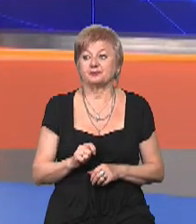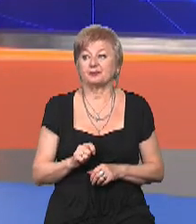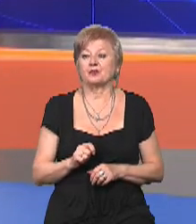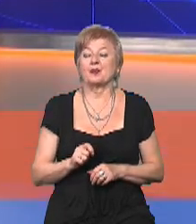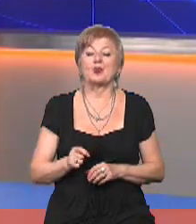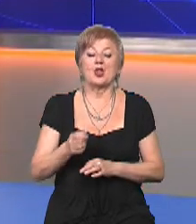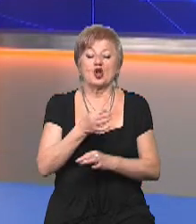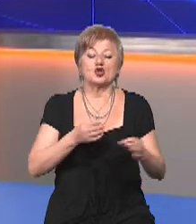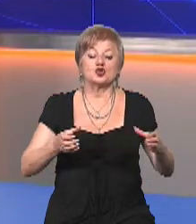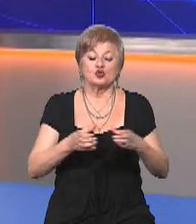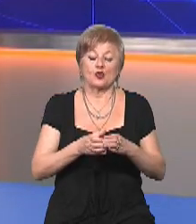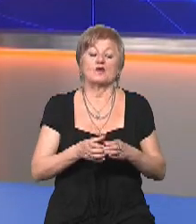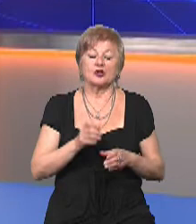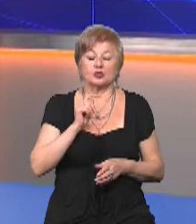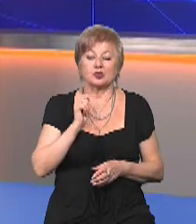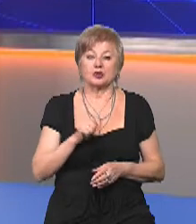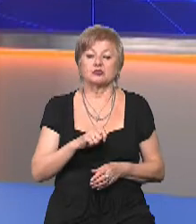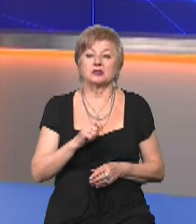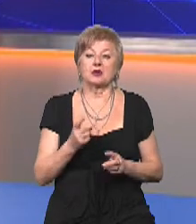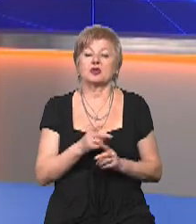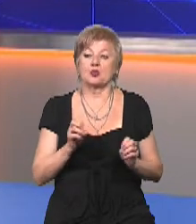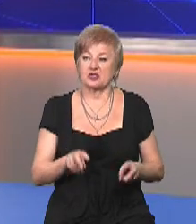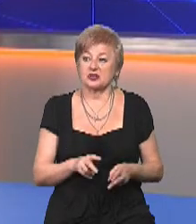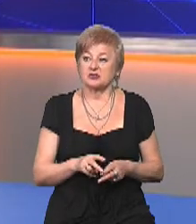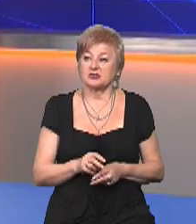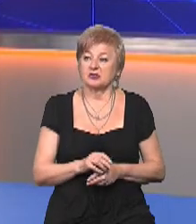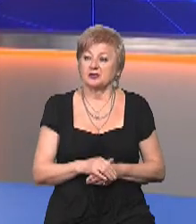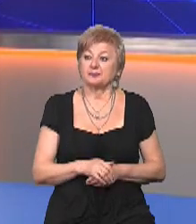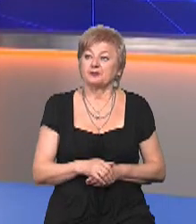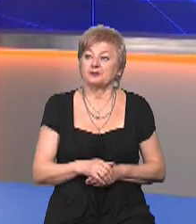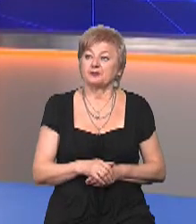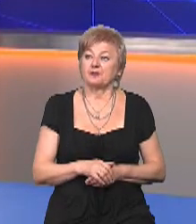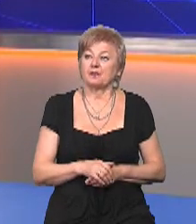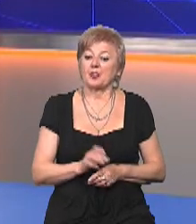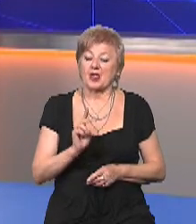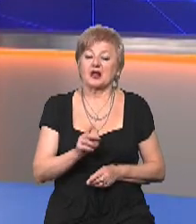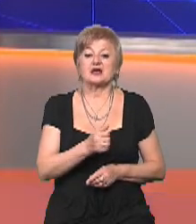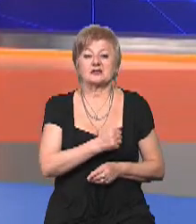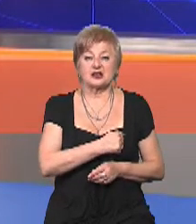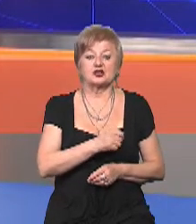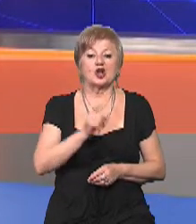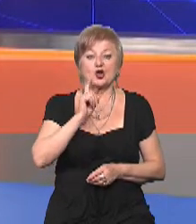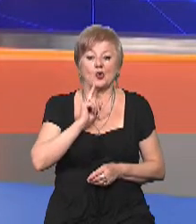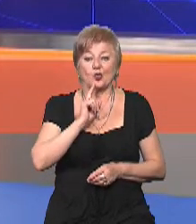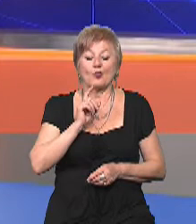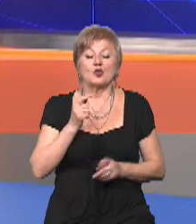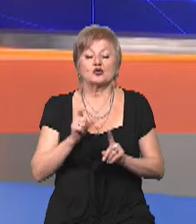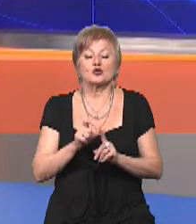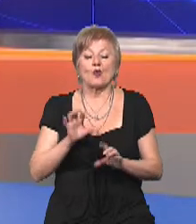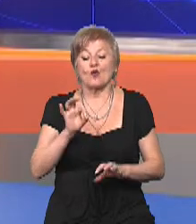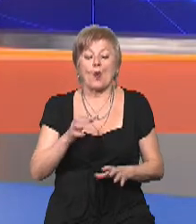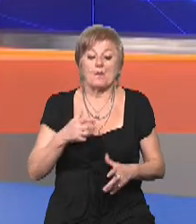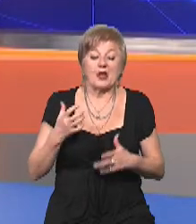Совет национальной безопасности и обороны, правильно, да? И, к сожалению, поки, крім обеспокоєності, ми